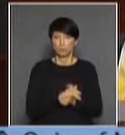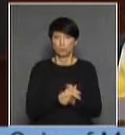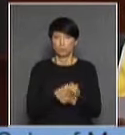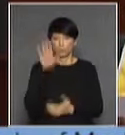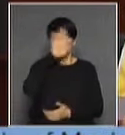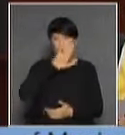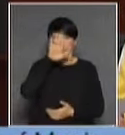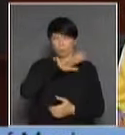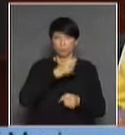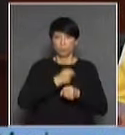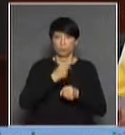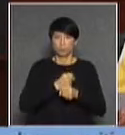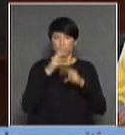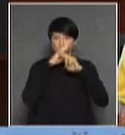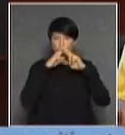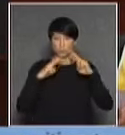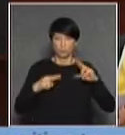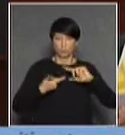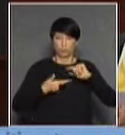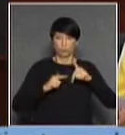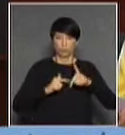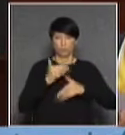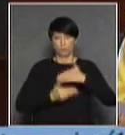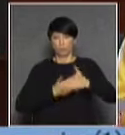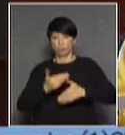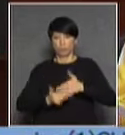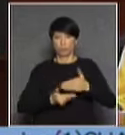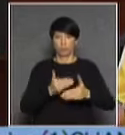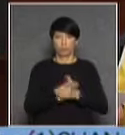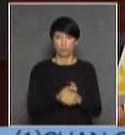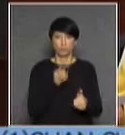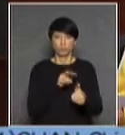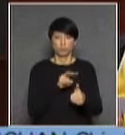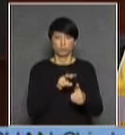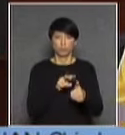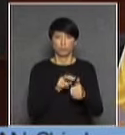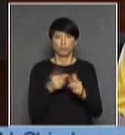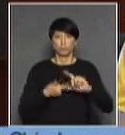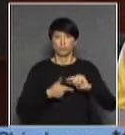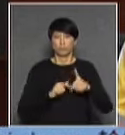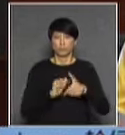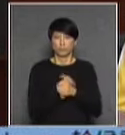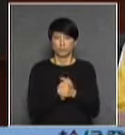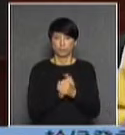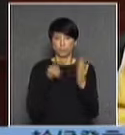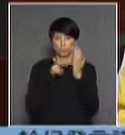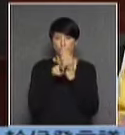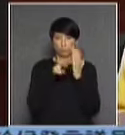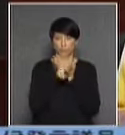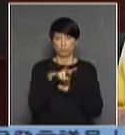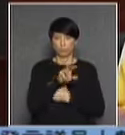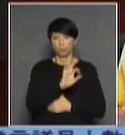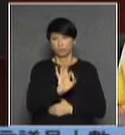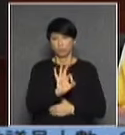业这个隐蔽模式即是为主的管治呢，是完全缺乏透明度情况之下